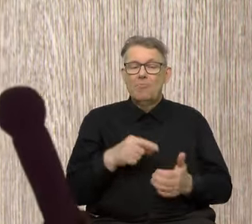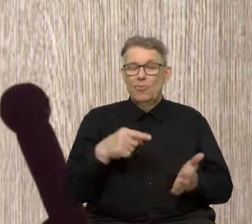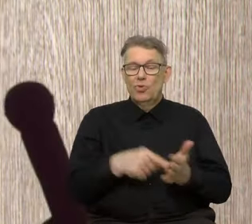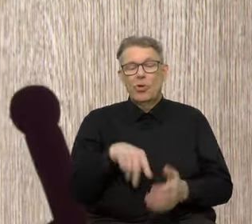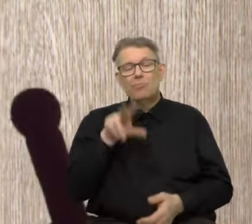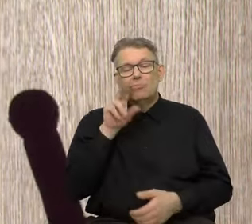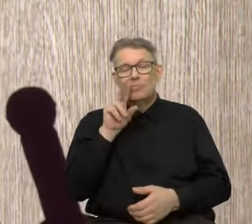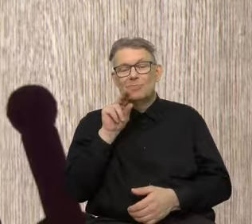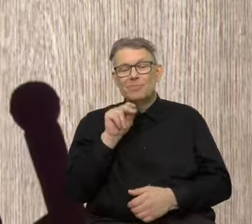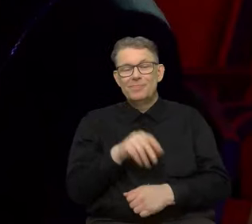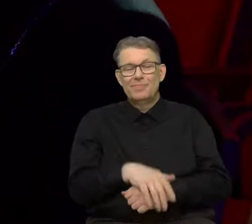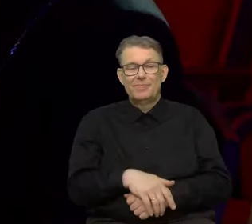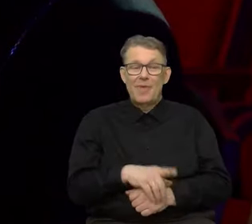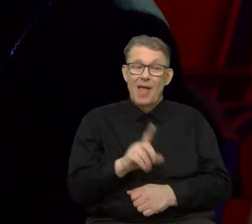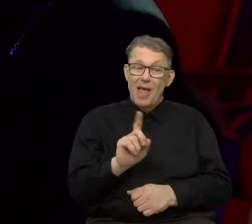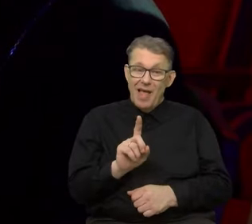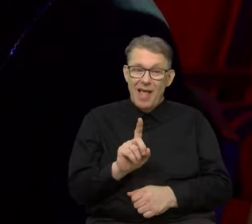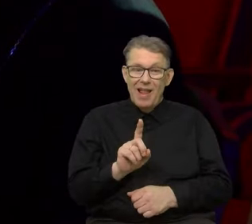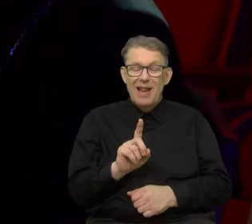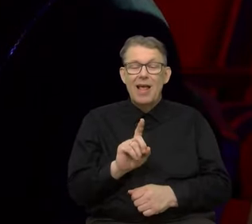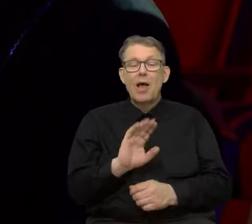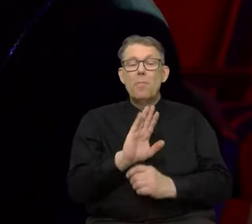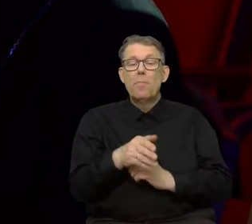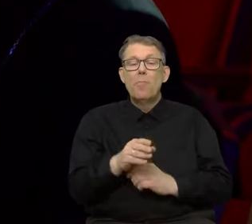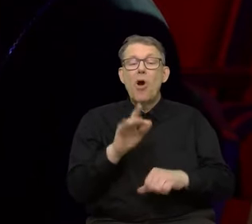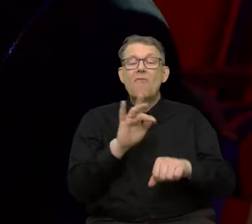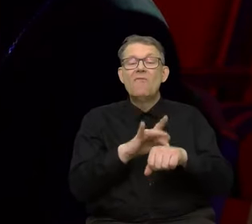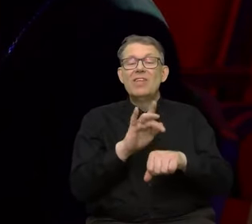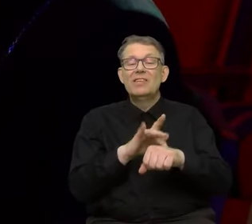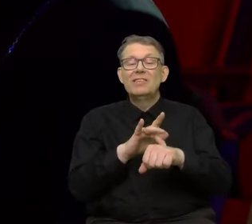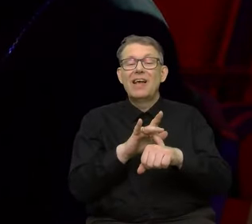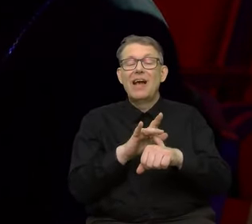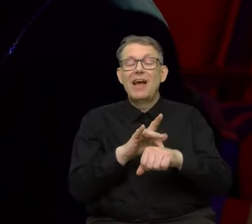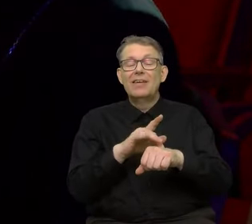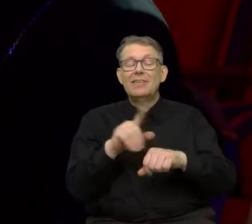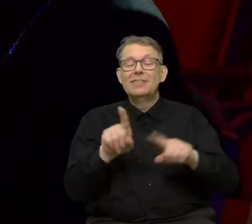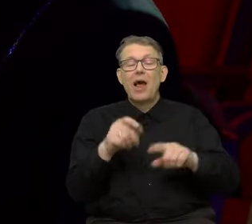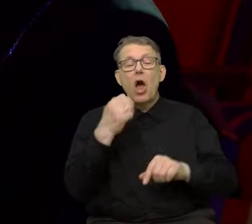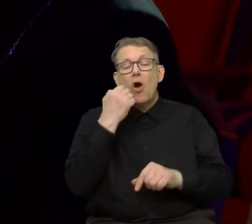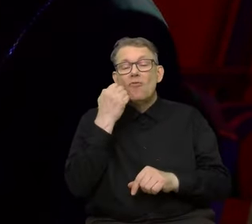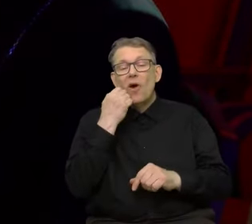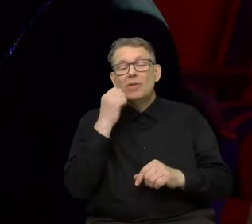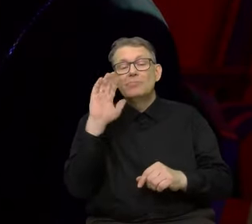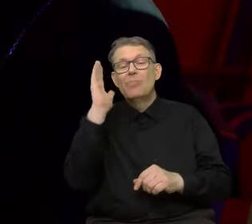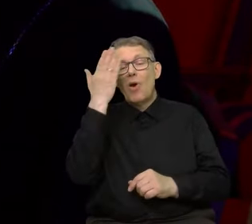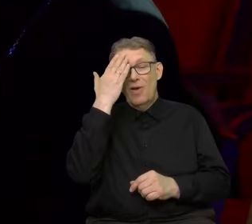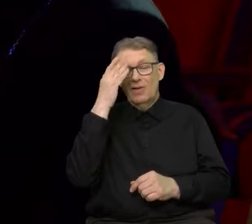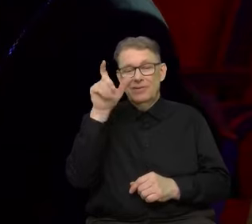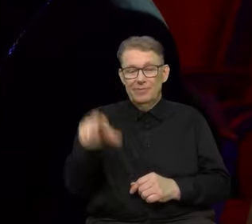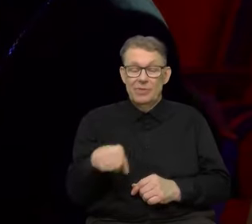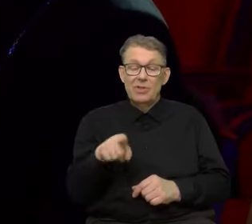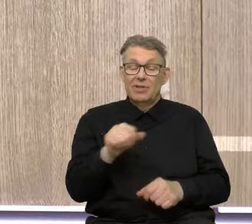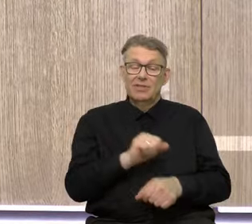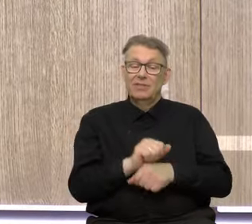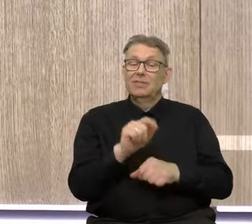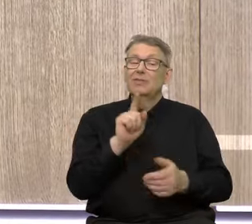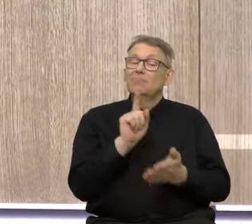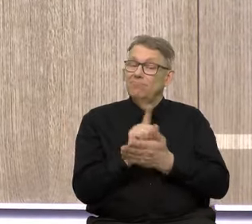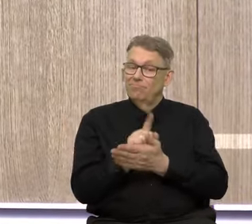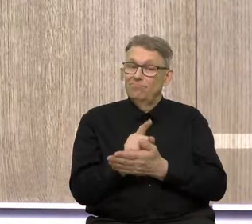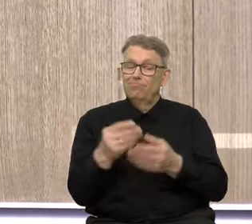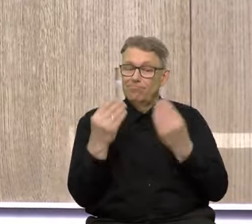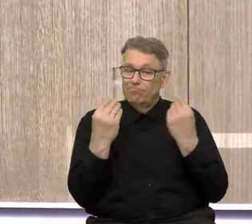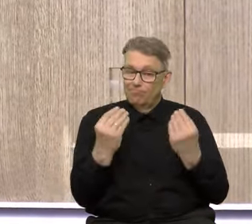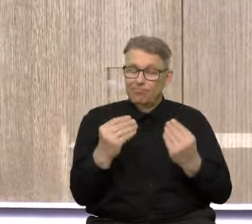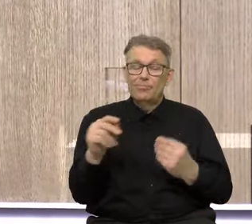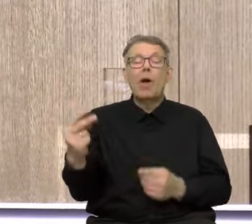mówić. Ale po owocach się poznaje. I dlatego, że te owoce są wspaniałe, zostaliście